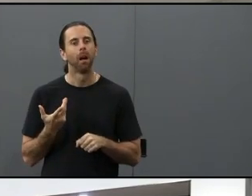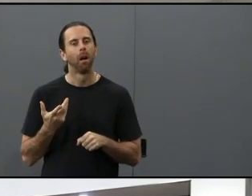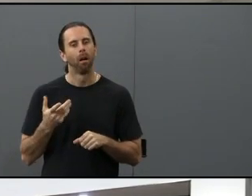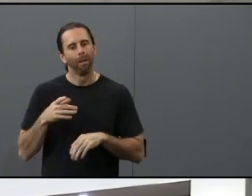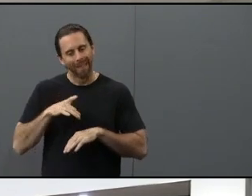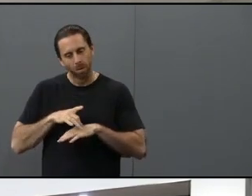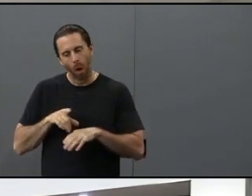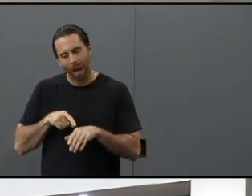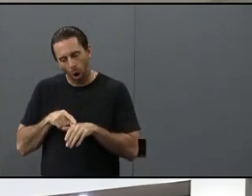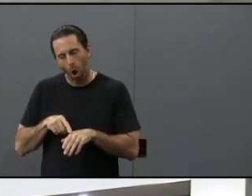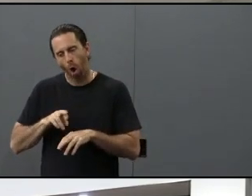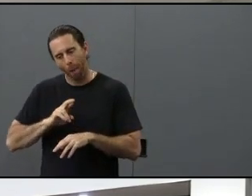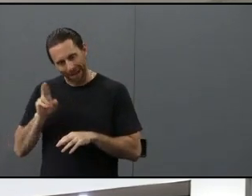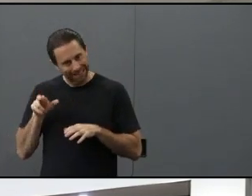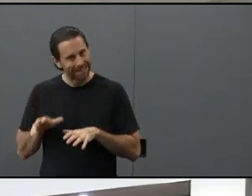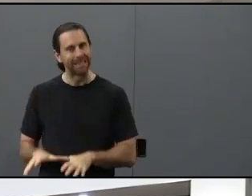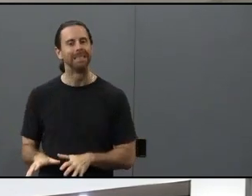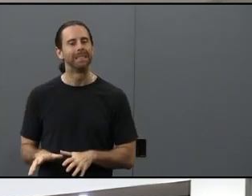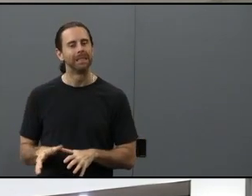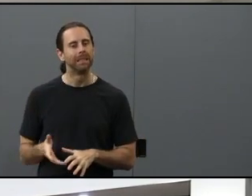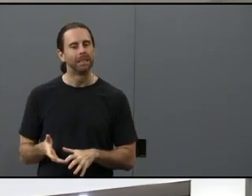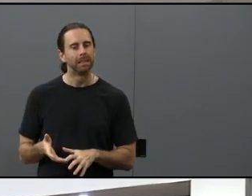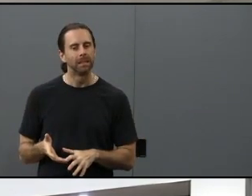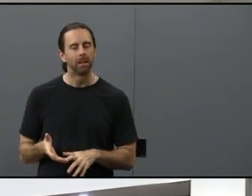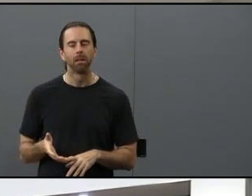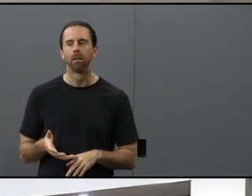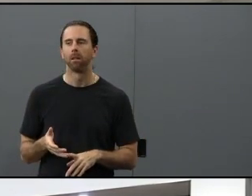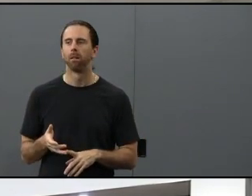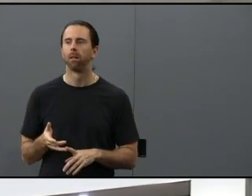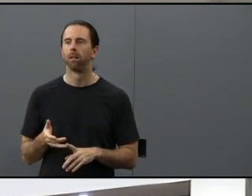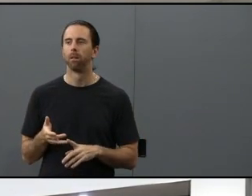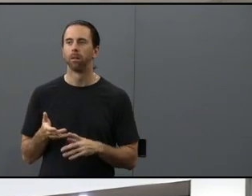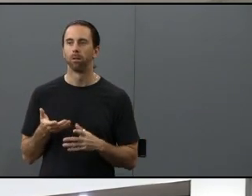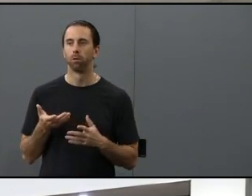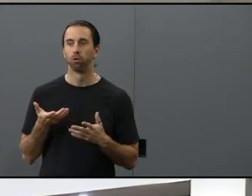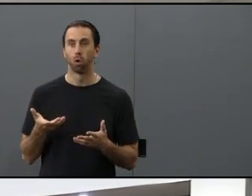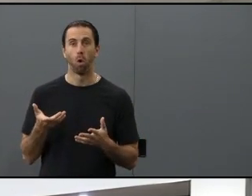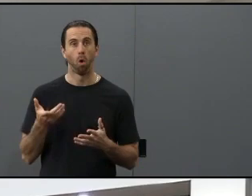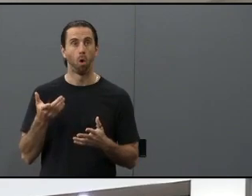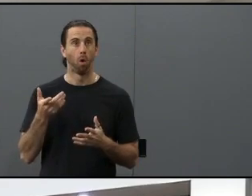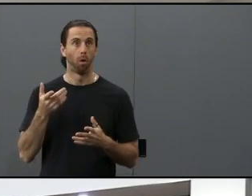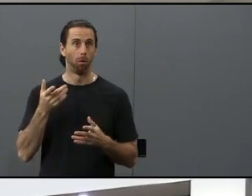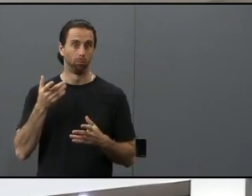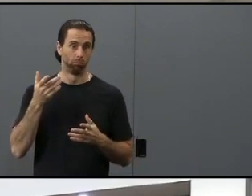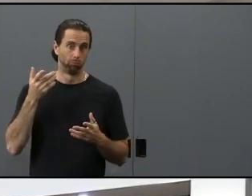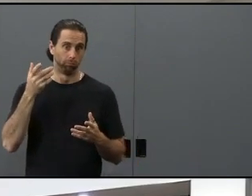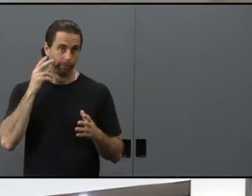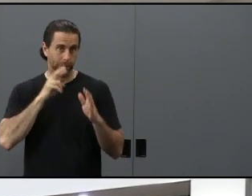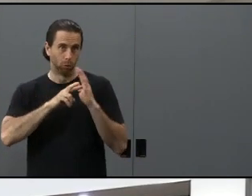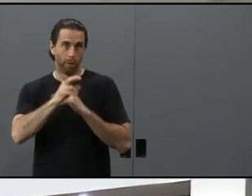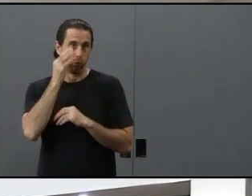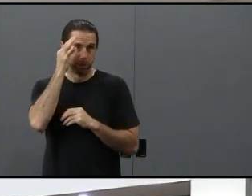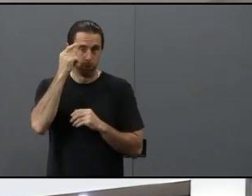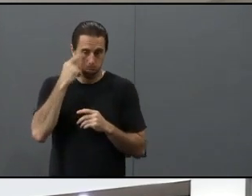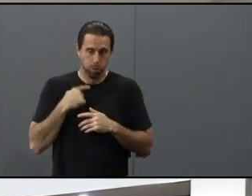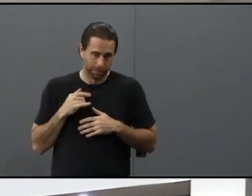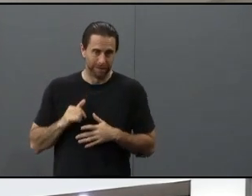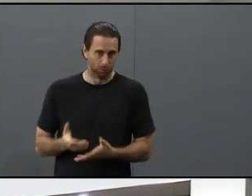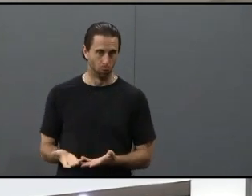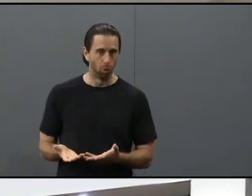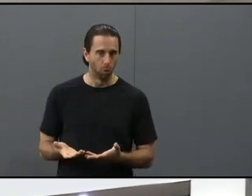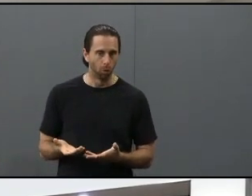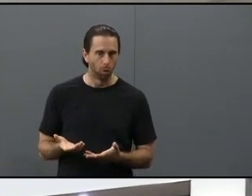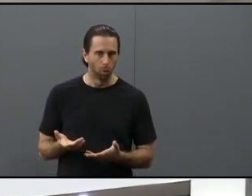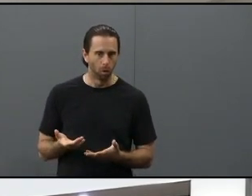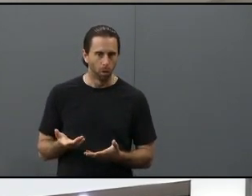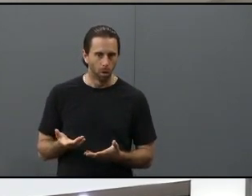territoire agricole de repentiné donc je pense que ça ça c'est une vision futuriste pour moi c'est que c'est au lieu